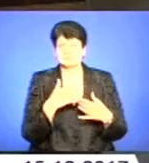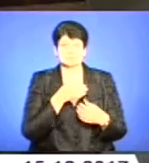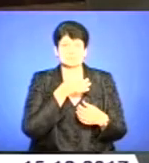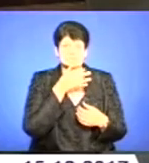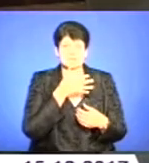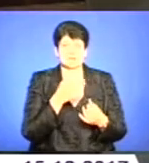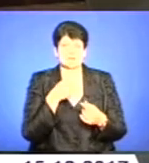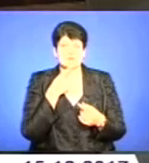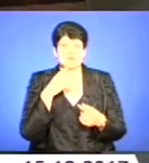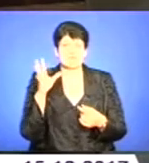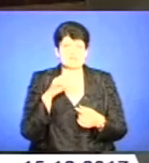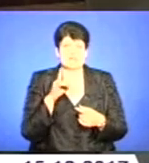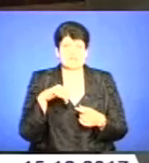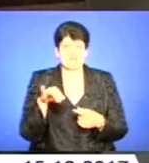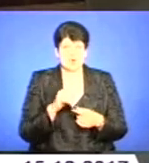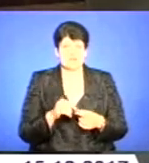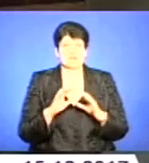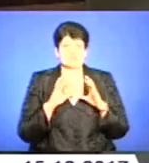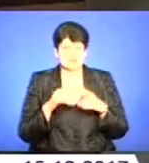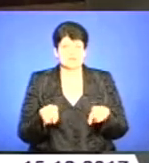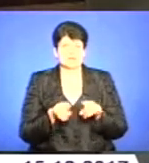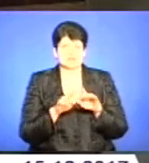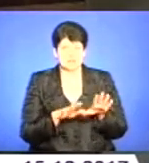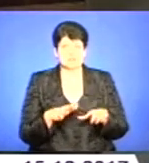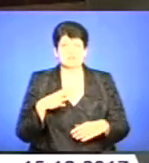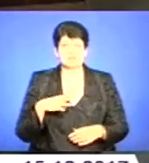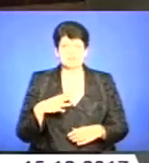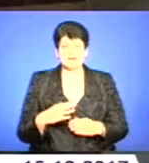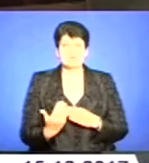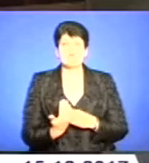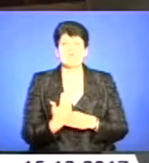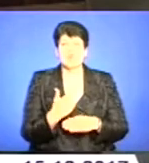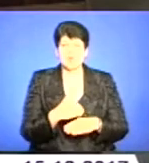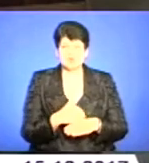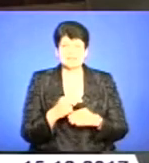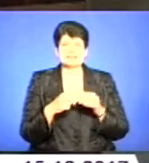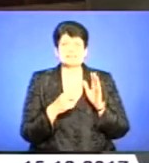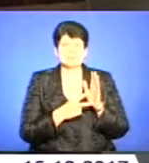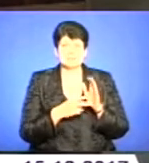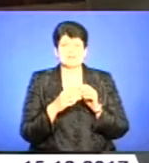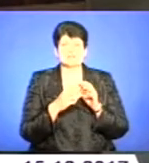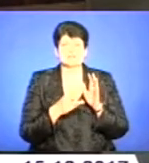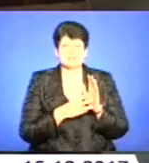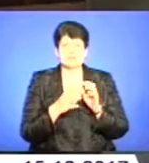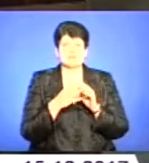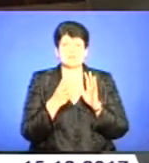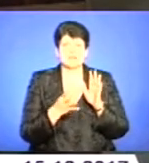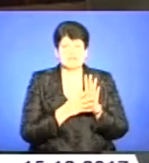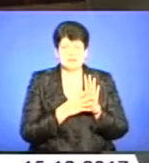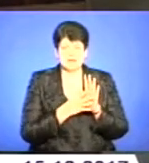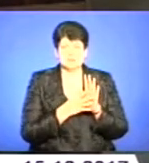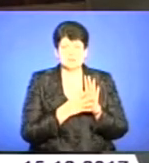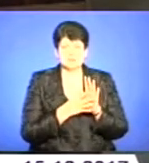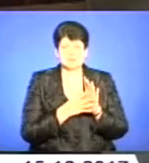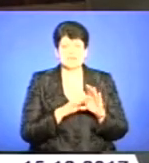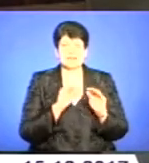говорить нині вся Європа і весь світ, зокрема. Ми чекаємо в гості 17-го, 18-го, 19-го, зокрема, таких